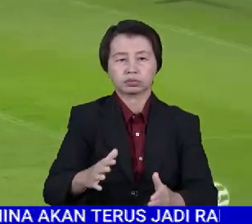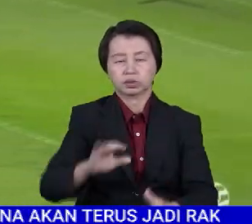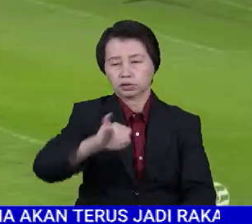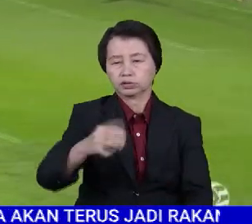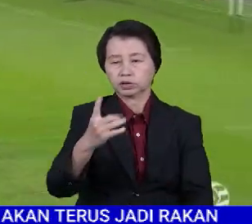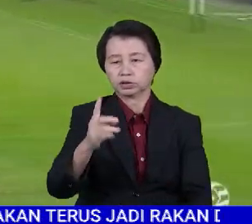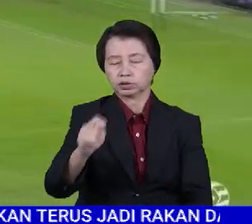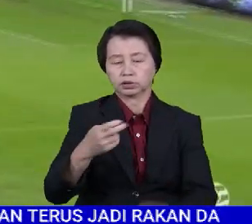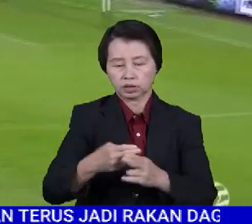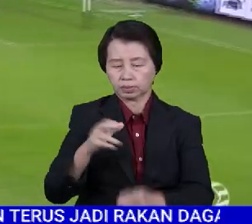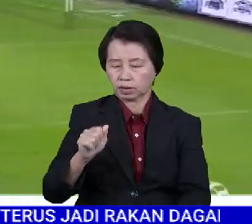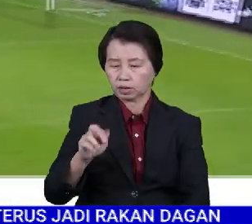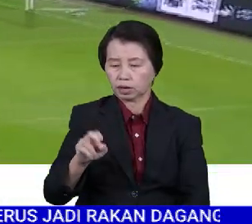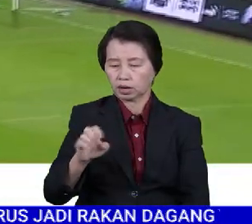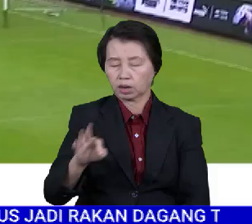J